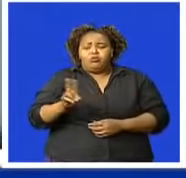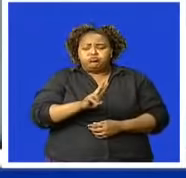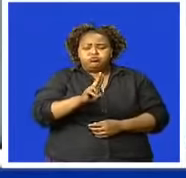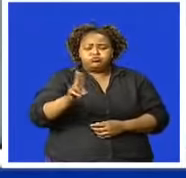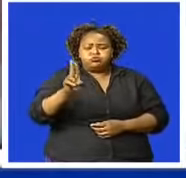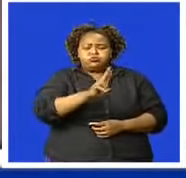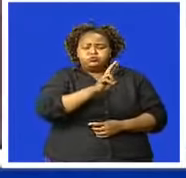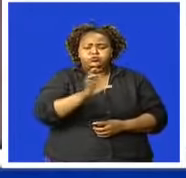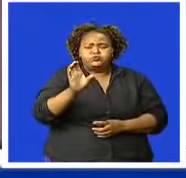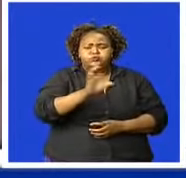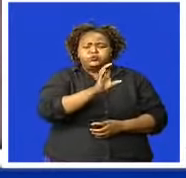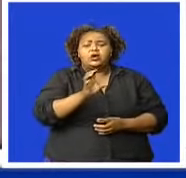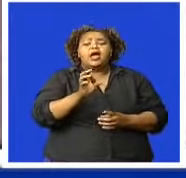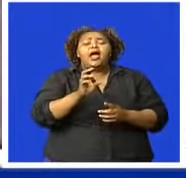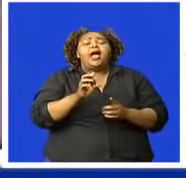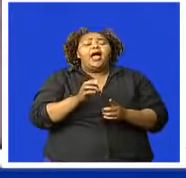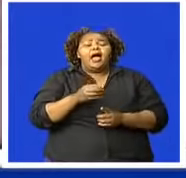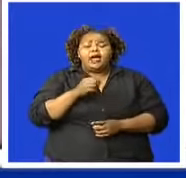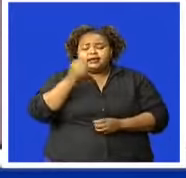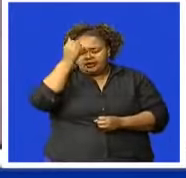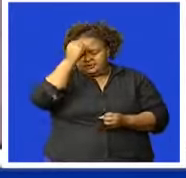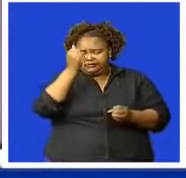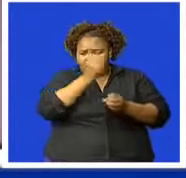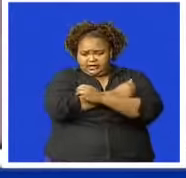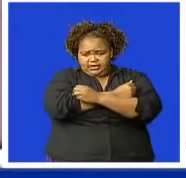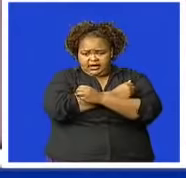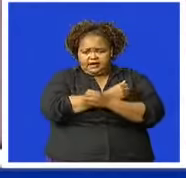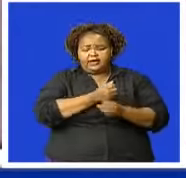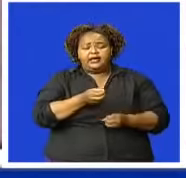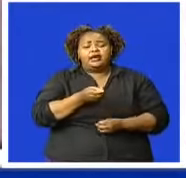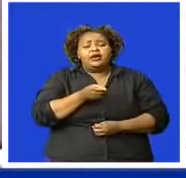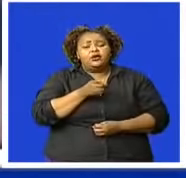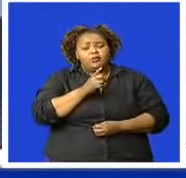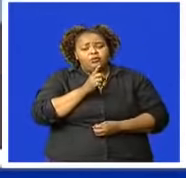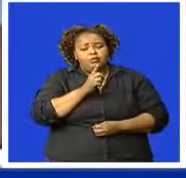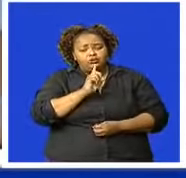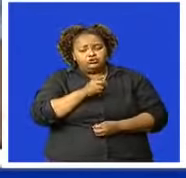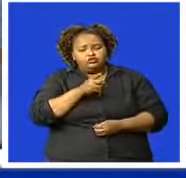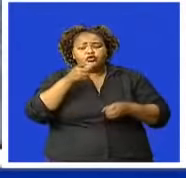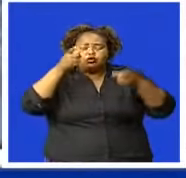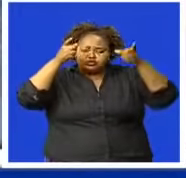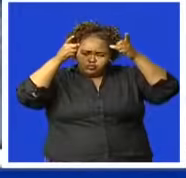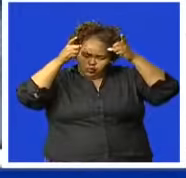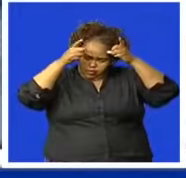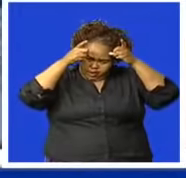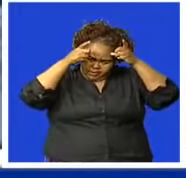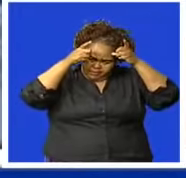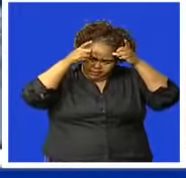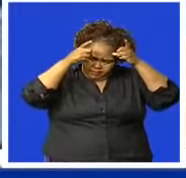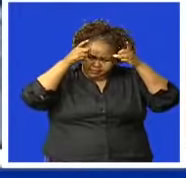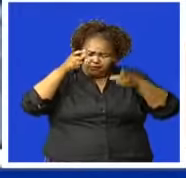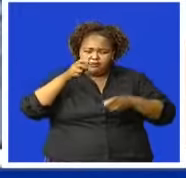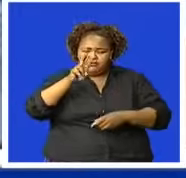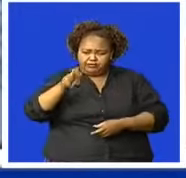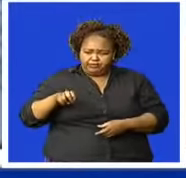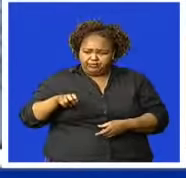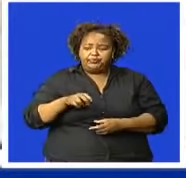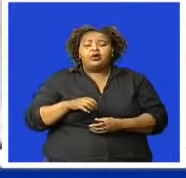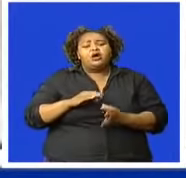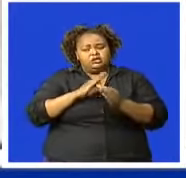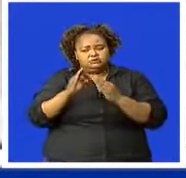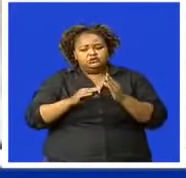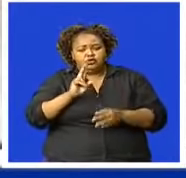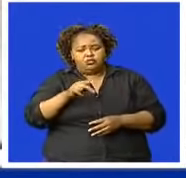lebelisolwa nayo kuloku lahleka kwetinkomo bashobela emahlathini. Uyachaza ukuthi wabonani ngemuva